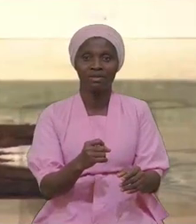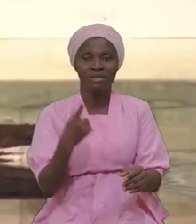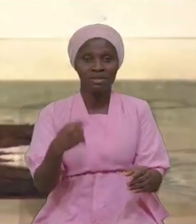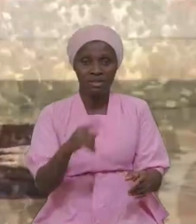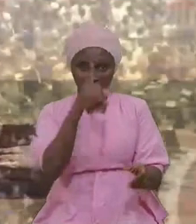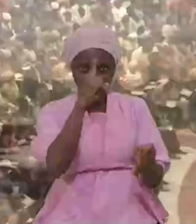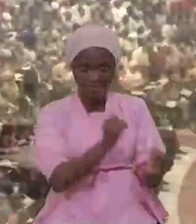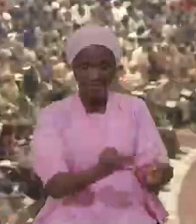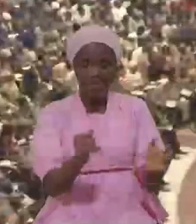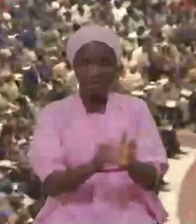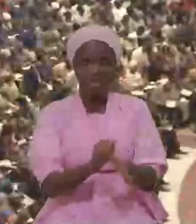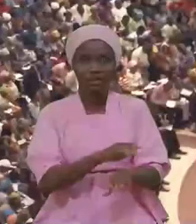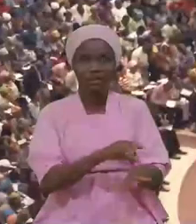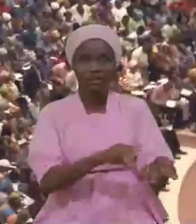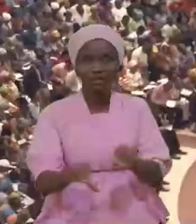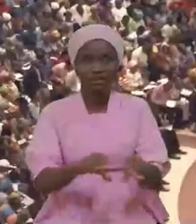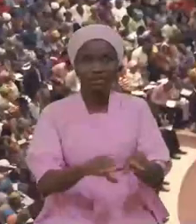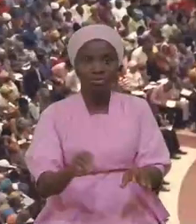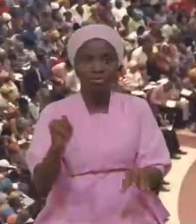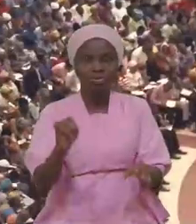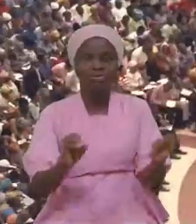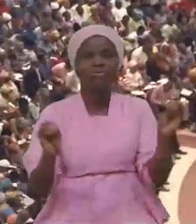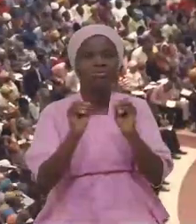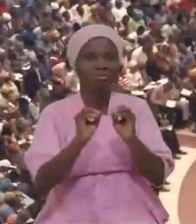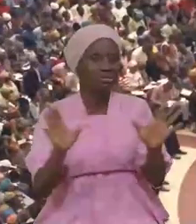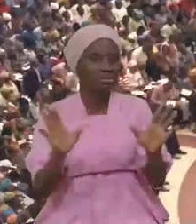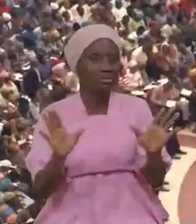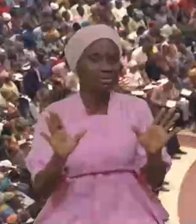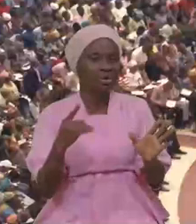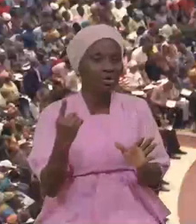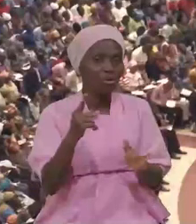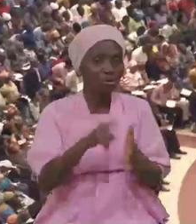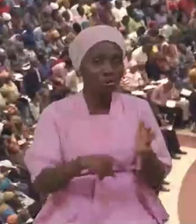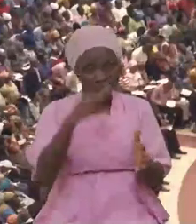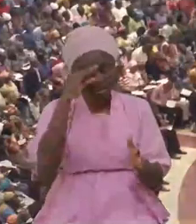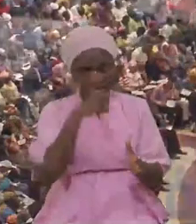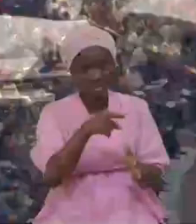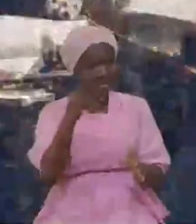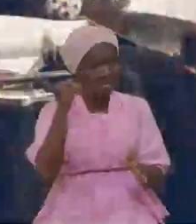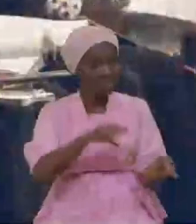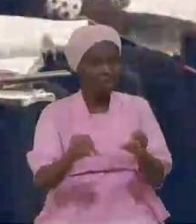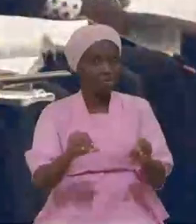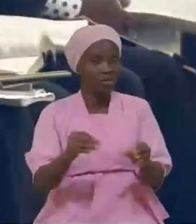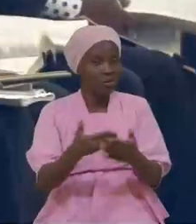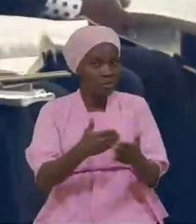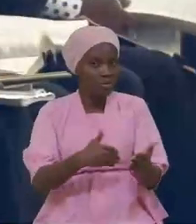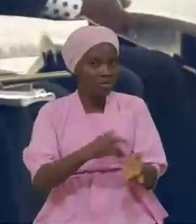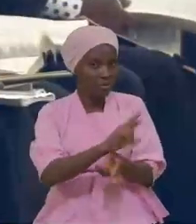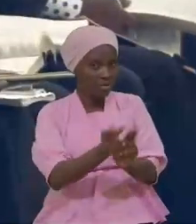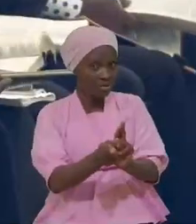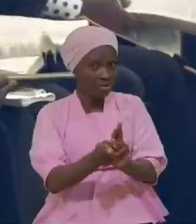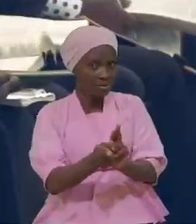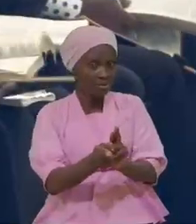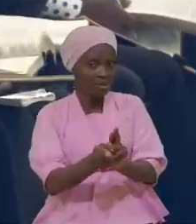rien, la foi qui ne fait que ce qu'elle faisait avant la conversion. Et